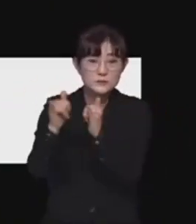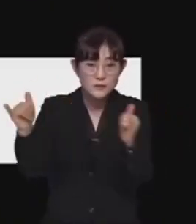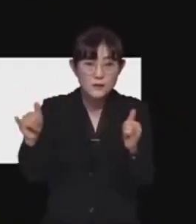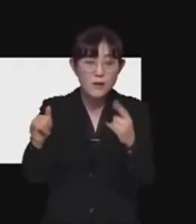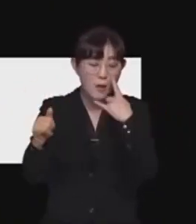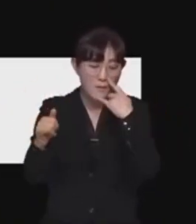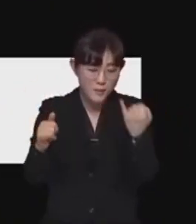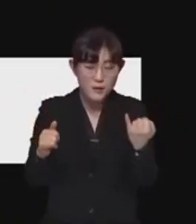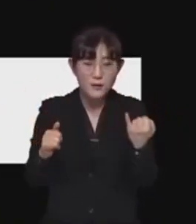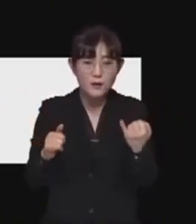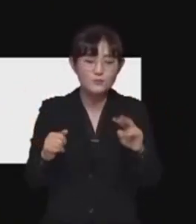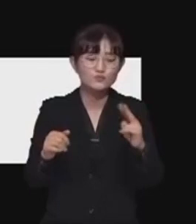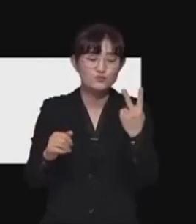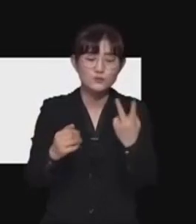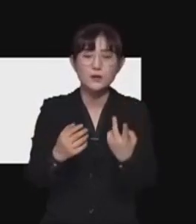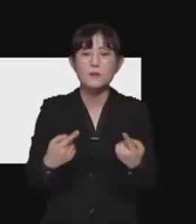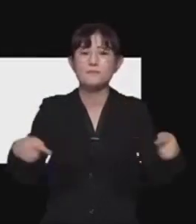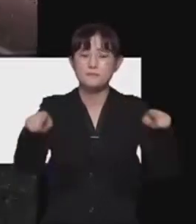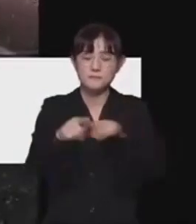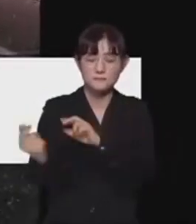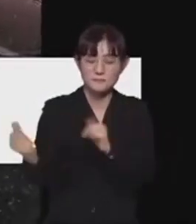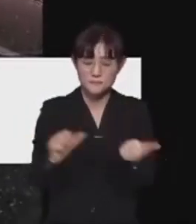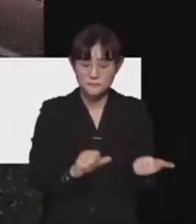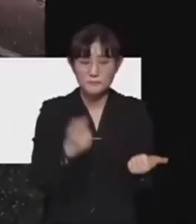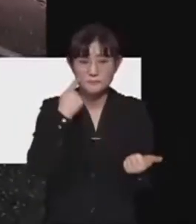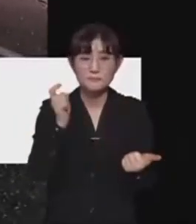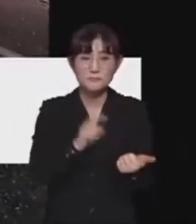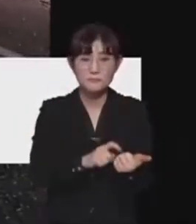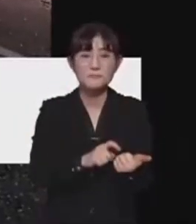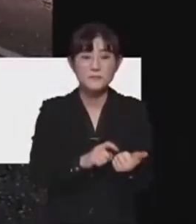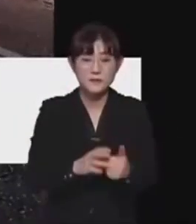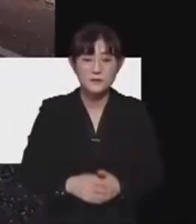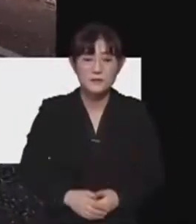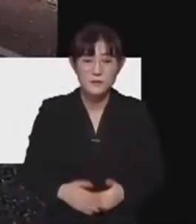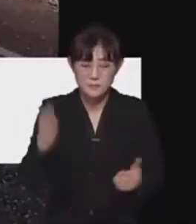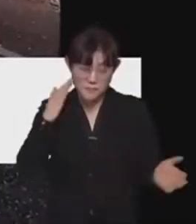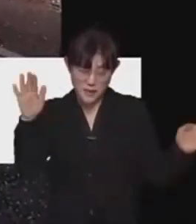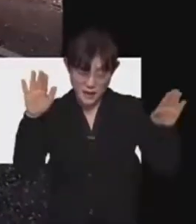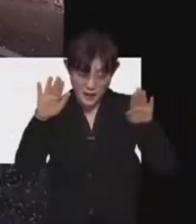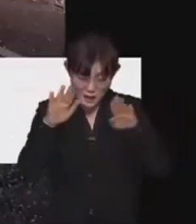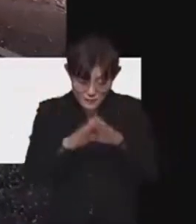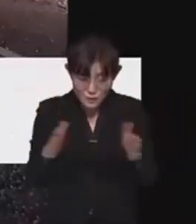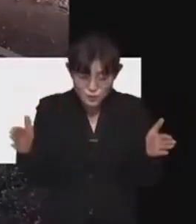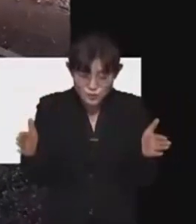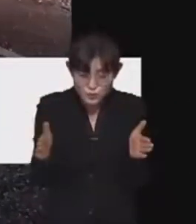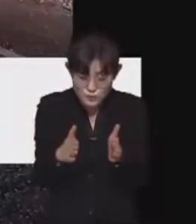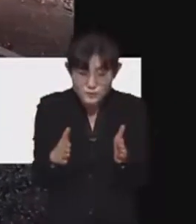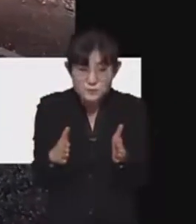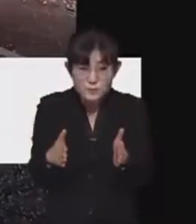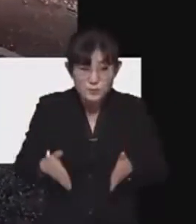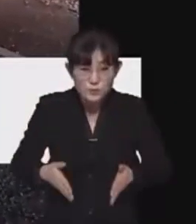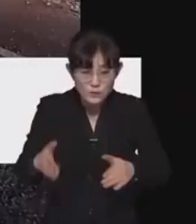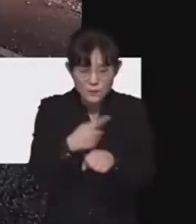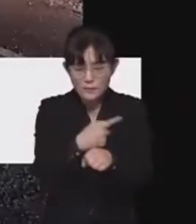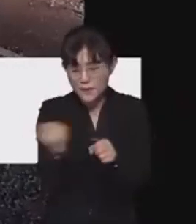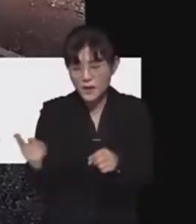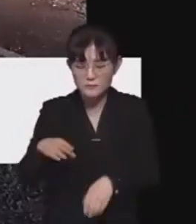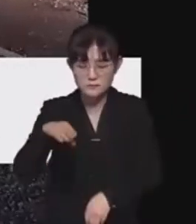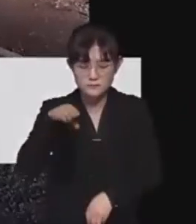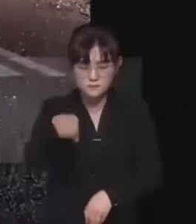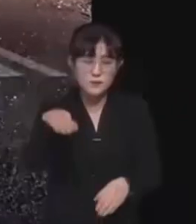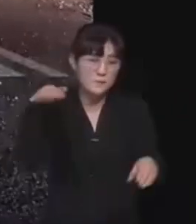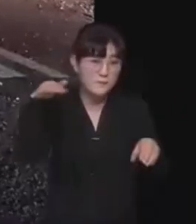동승했던 A씨의 어머니 54살 B씨가 숨졌습니다. 경찰은 야간에 좁은 도로를 빠른 속도로 주행하다 사고가 난 것으로